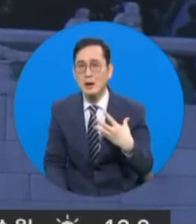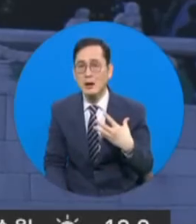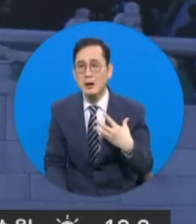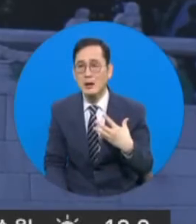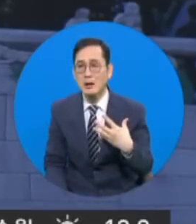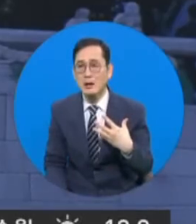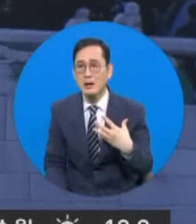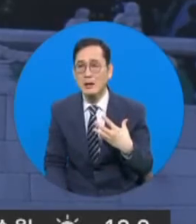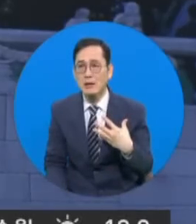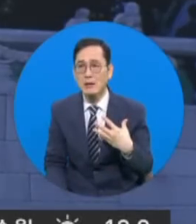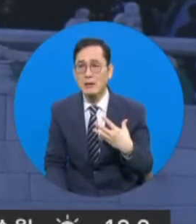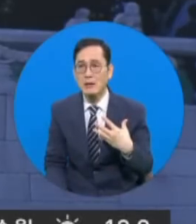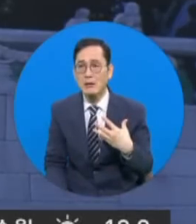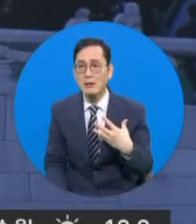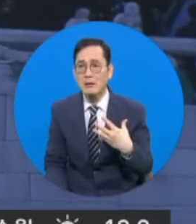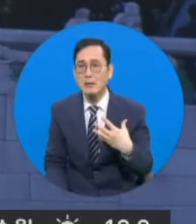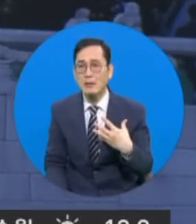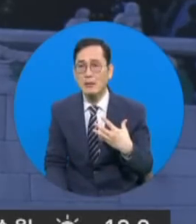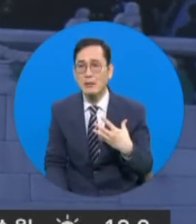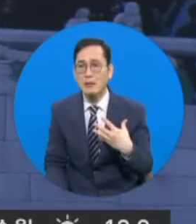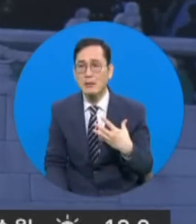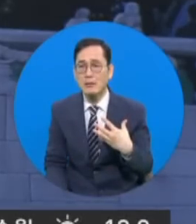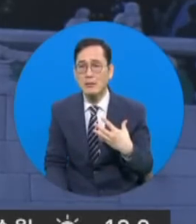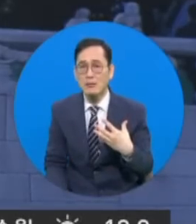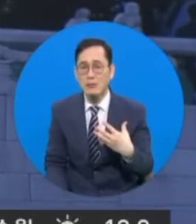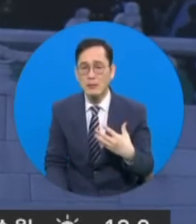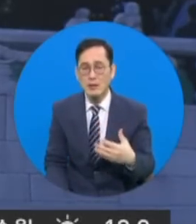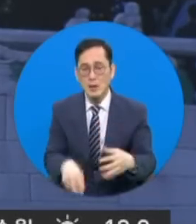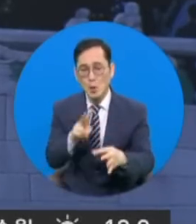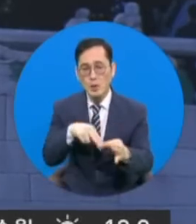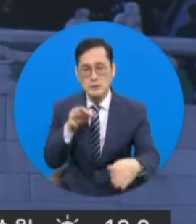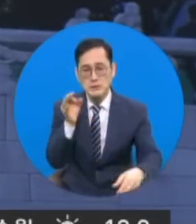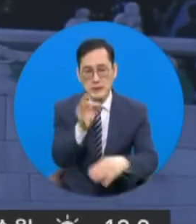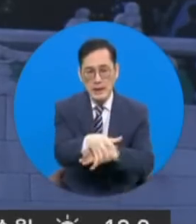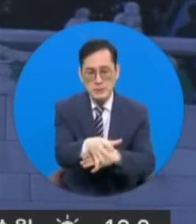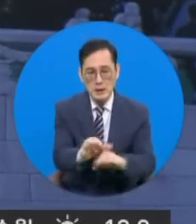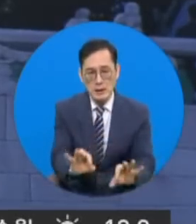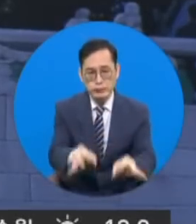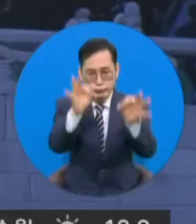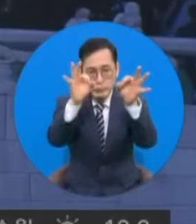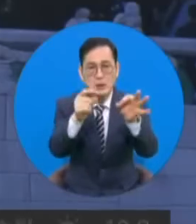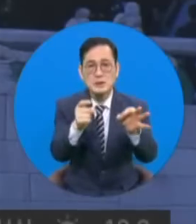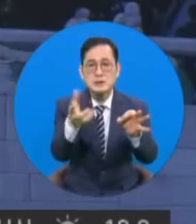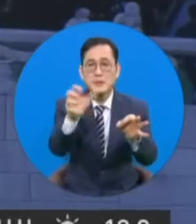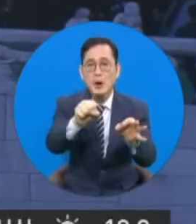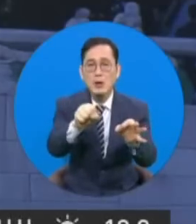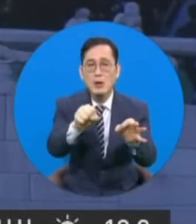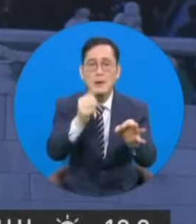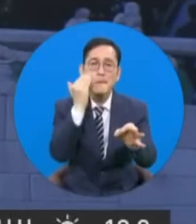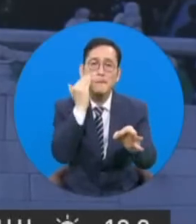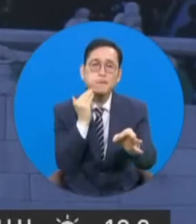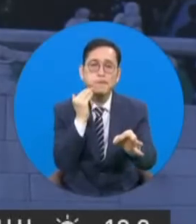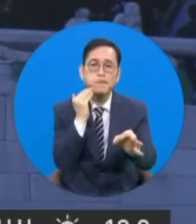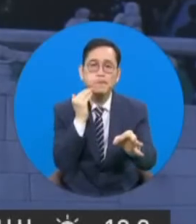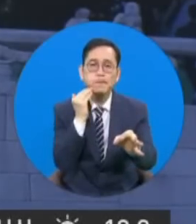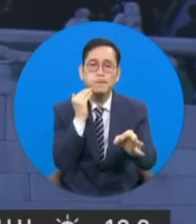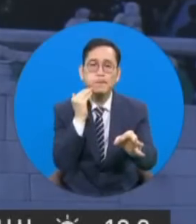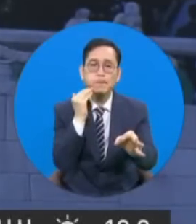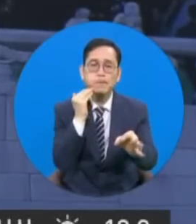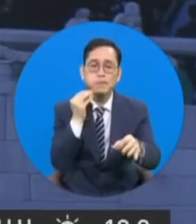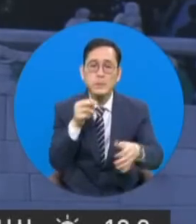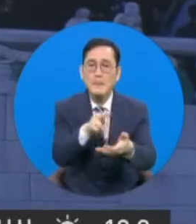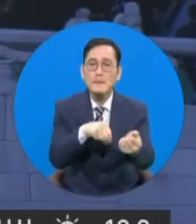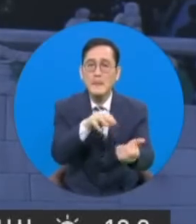했는데 그 돈이 코인에 투자했던 그 돈만큼의 10억이에요 그러면 그 짧은 시간에 10억 넣어서 10억이 뚝